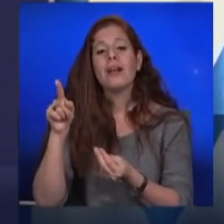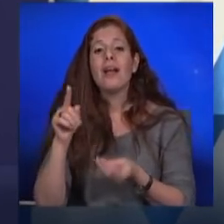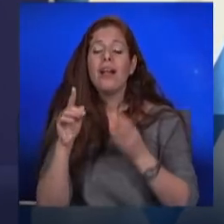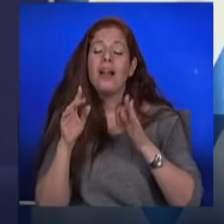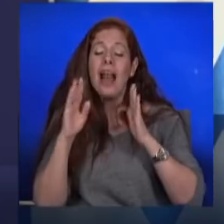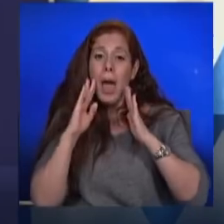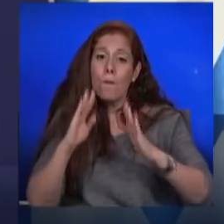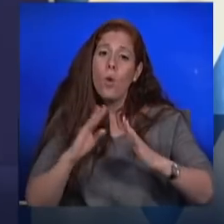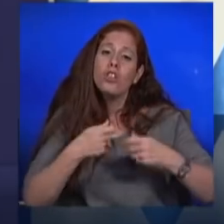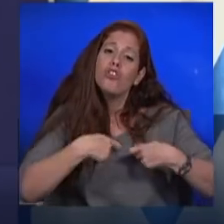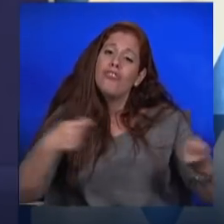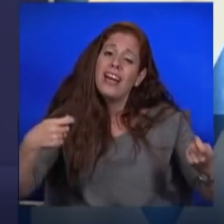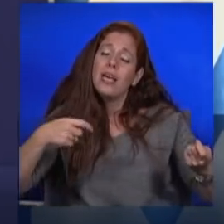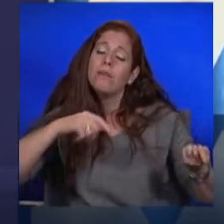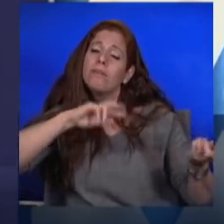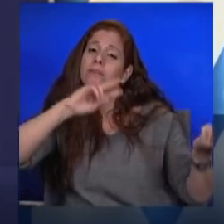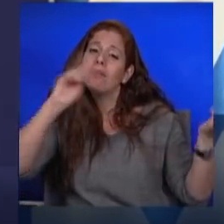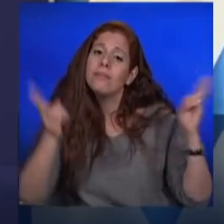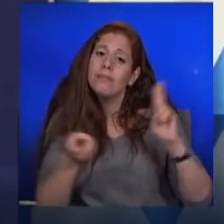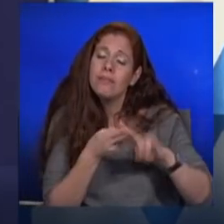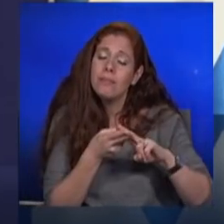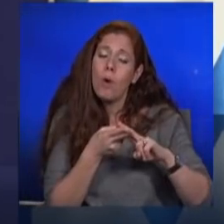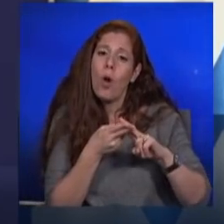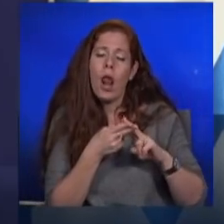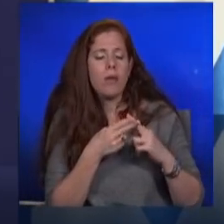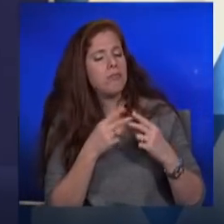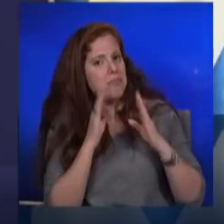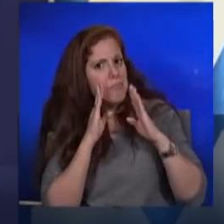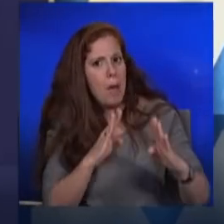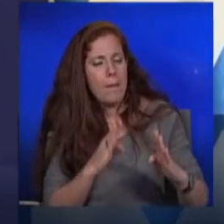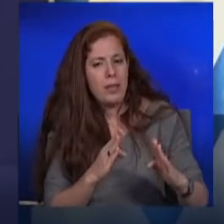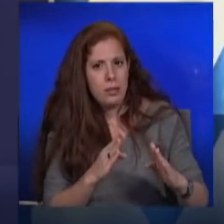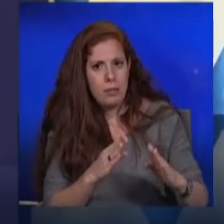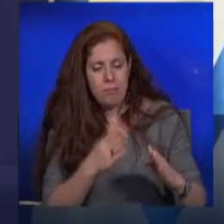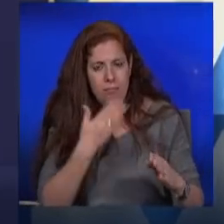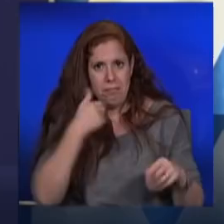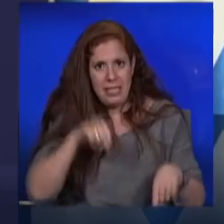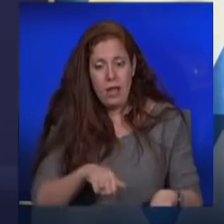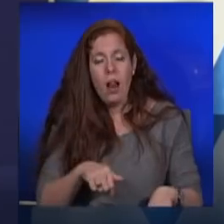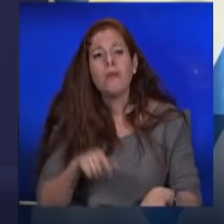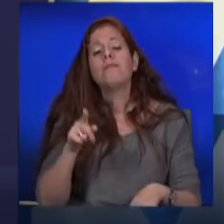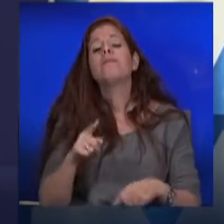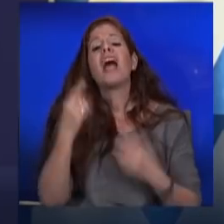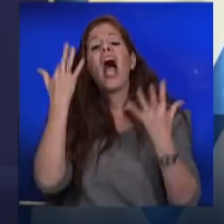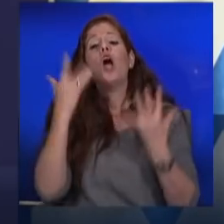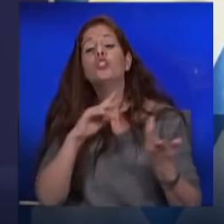בעולם מביעים בכלכלת ישראל. החשב הכללי של משרד האוצר גייס אגרות